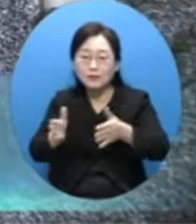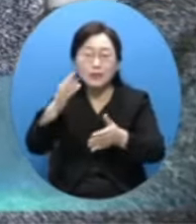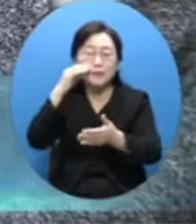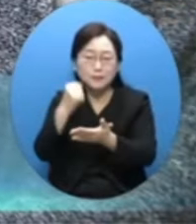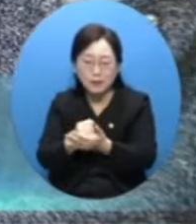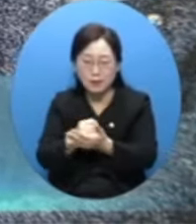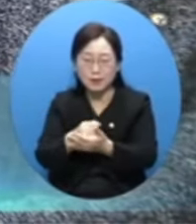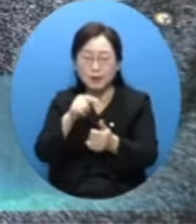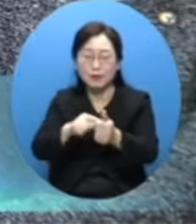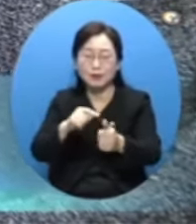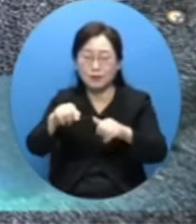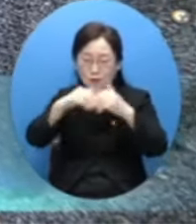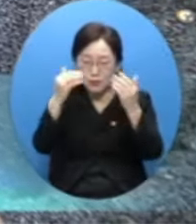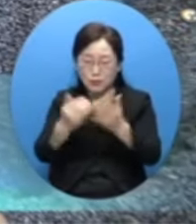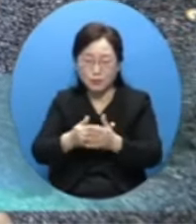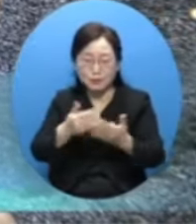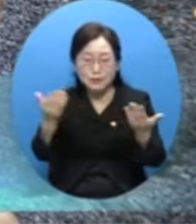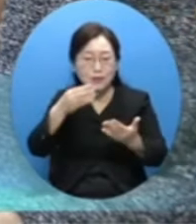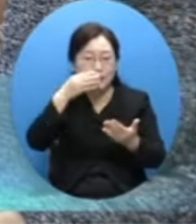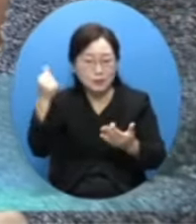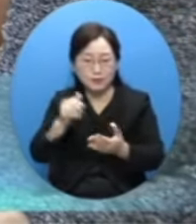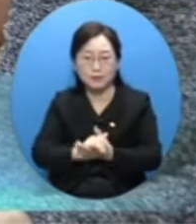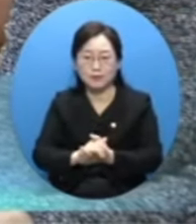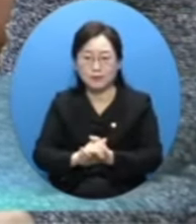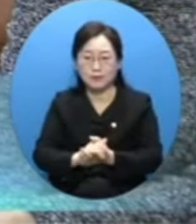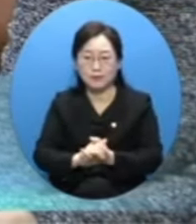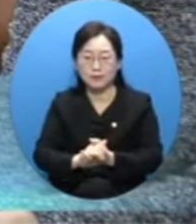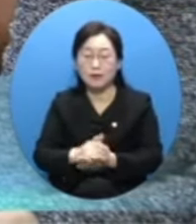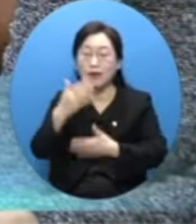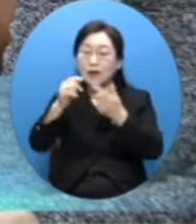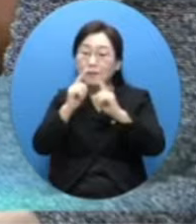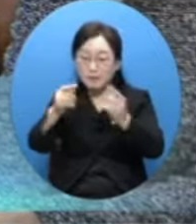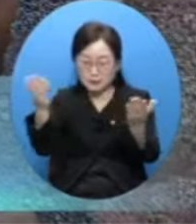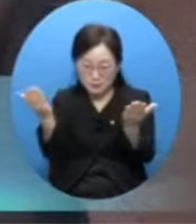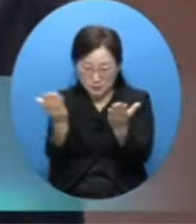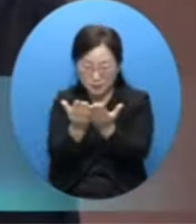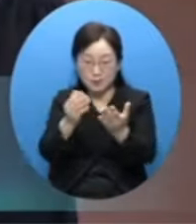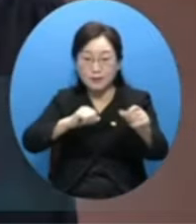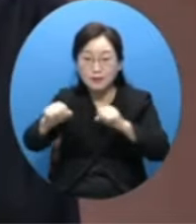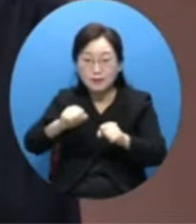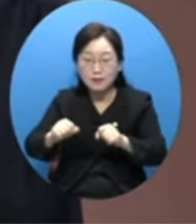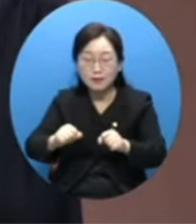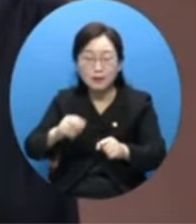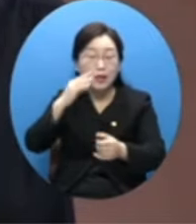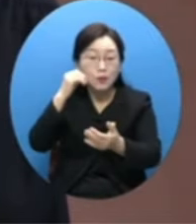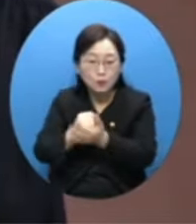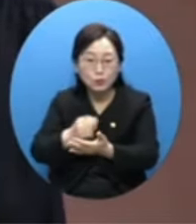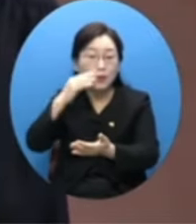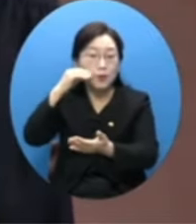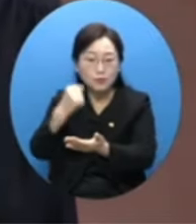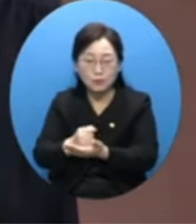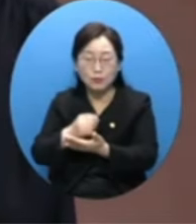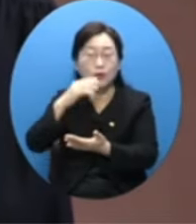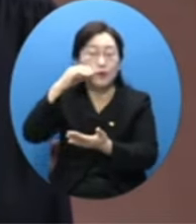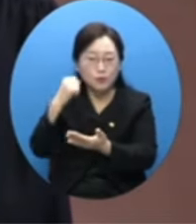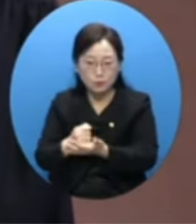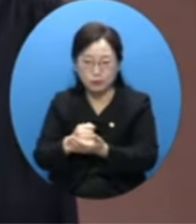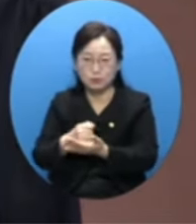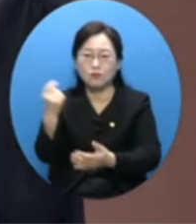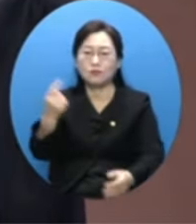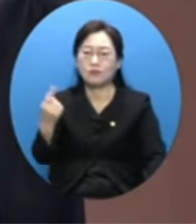내가 형통하리라. 말씀을 지켜 행하면 내가 형통하리라. 내가 형통하리라. 내가